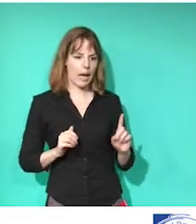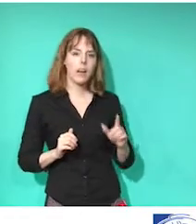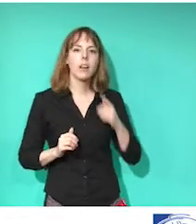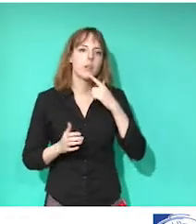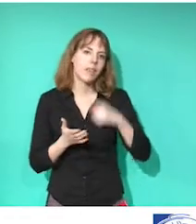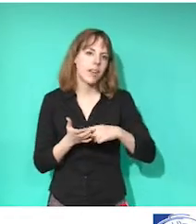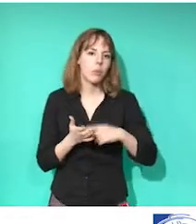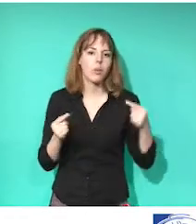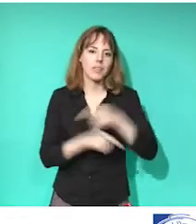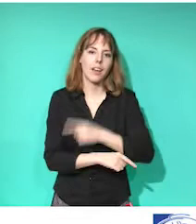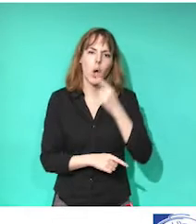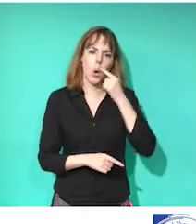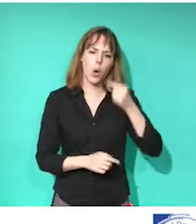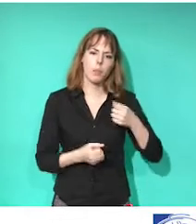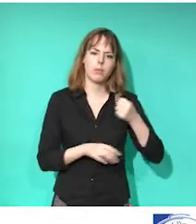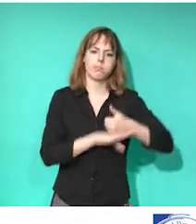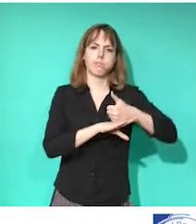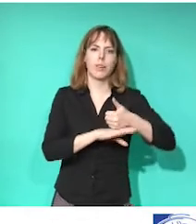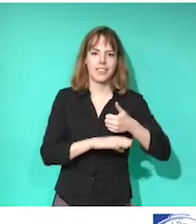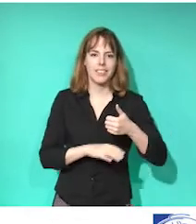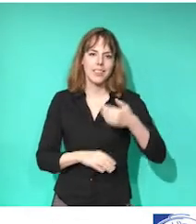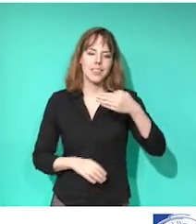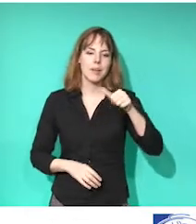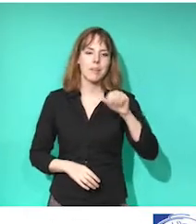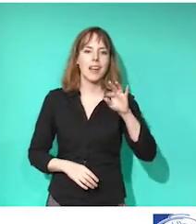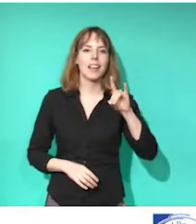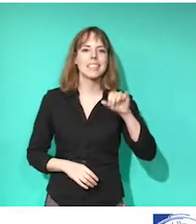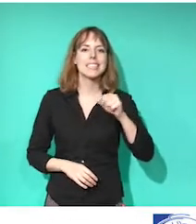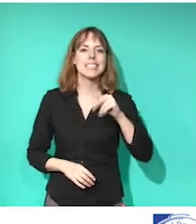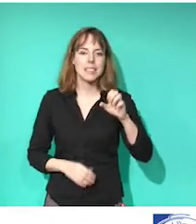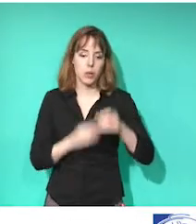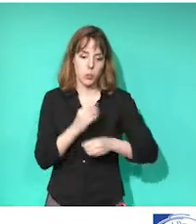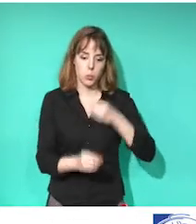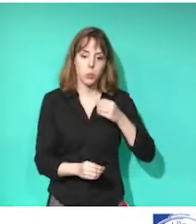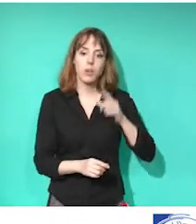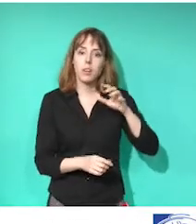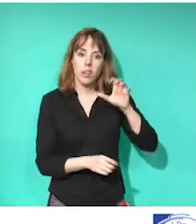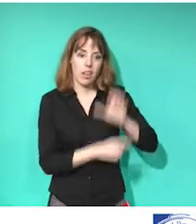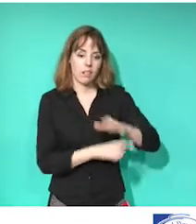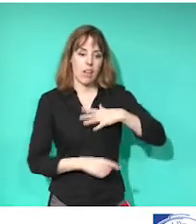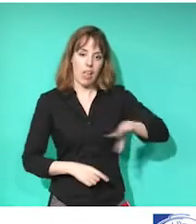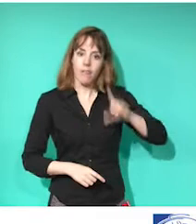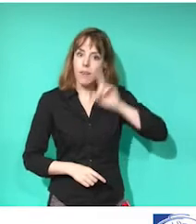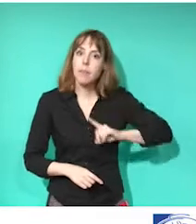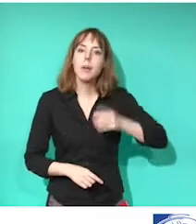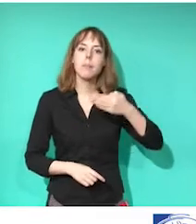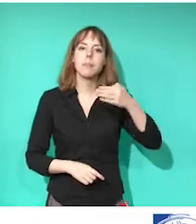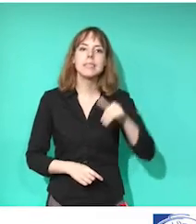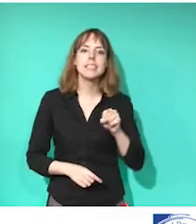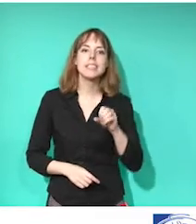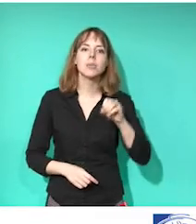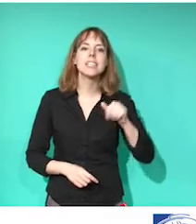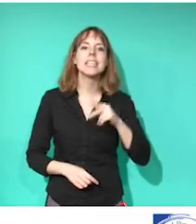le mot de machisme ou de misogynie. Alors, premier succès fondamental, c'est que le mot a saturé